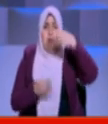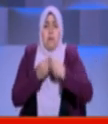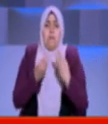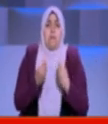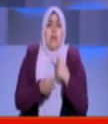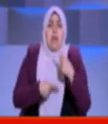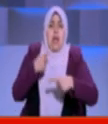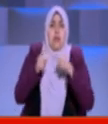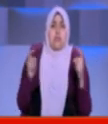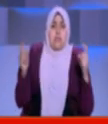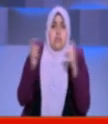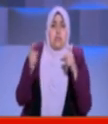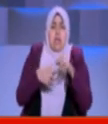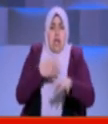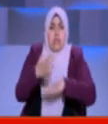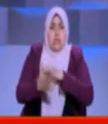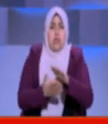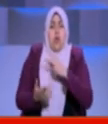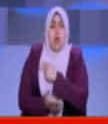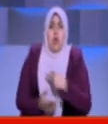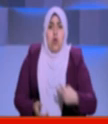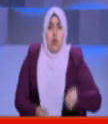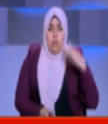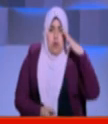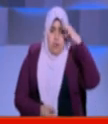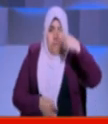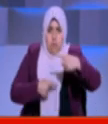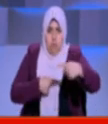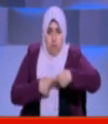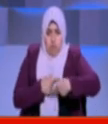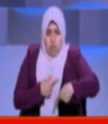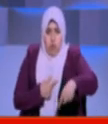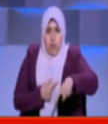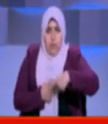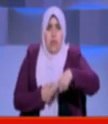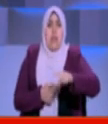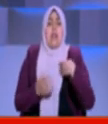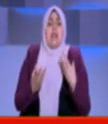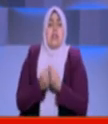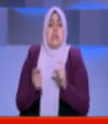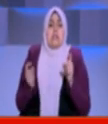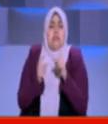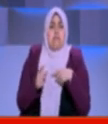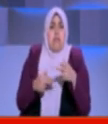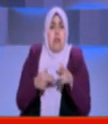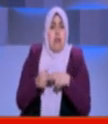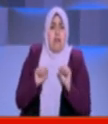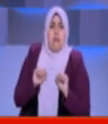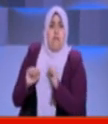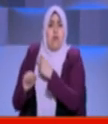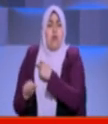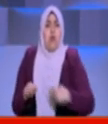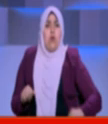التحديات التي تعترض الحكومة العراقية المقبلة، وربما هي ذات التحديات التي اعترضت طريق الحكومات